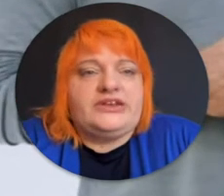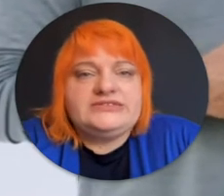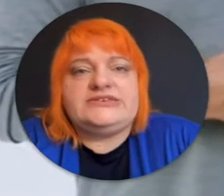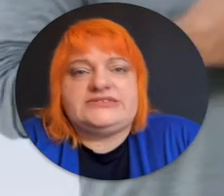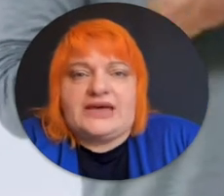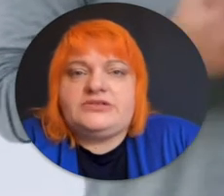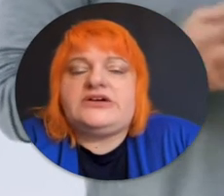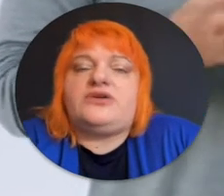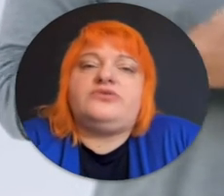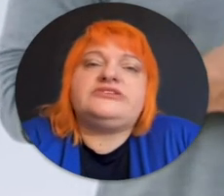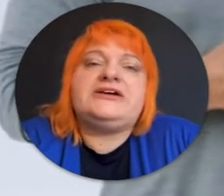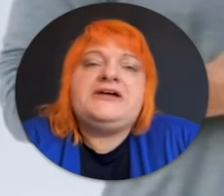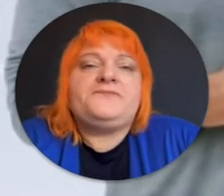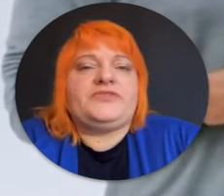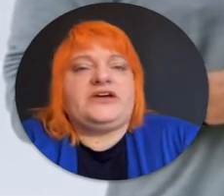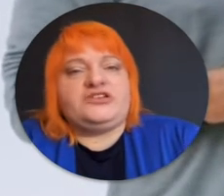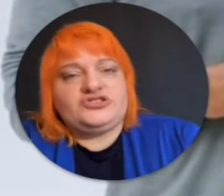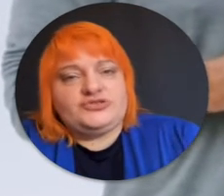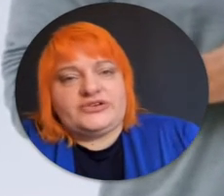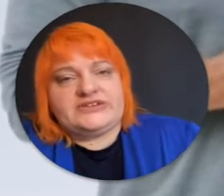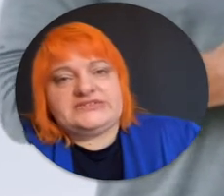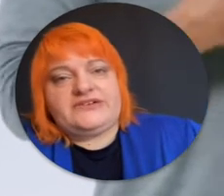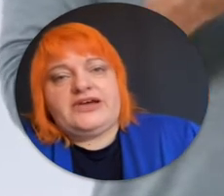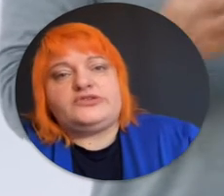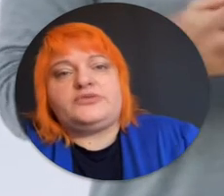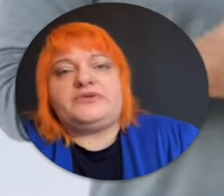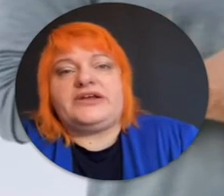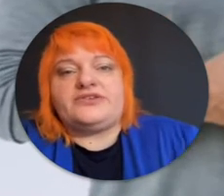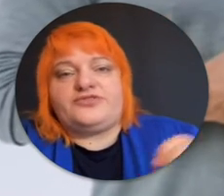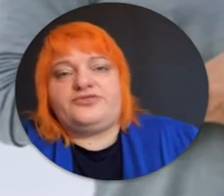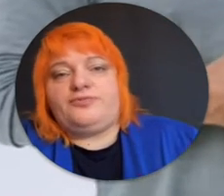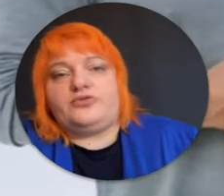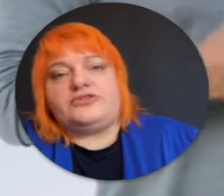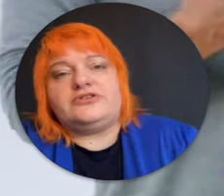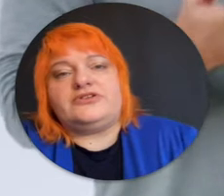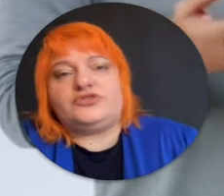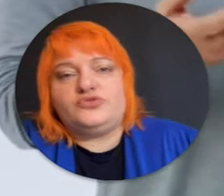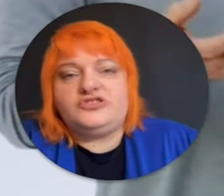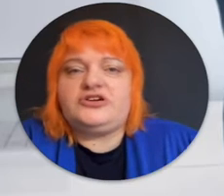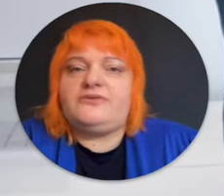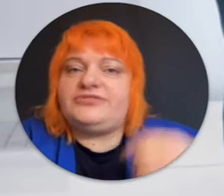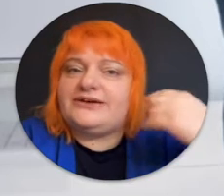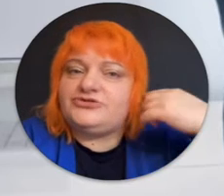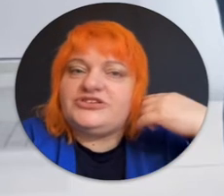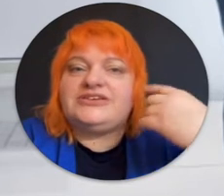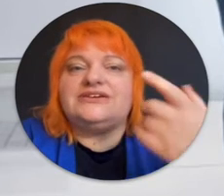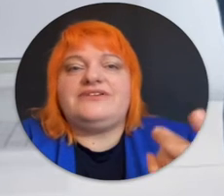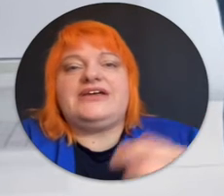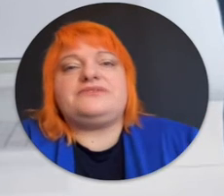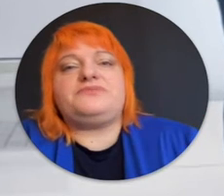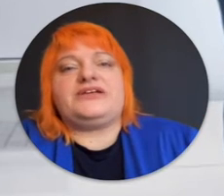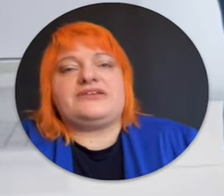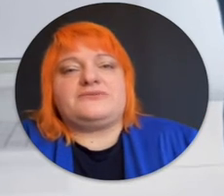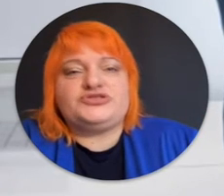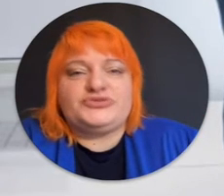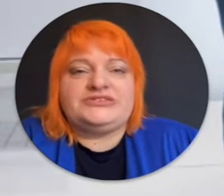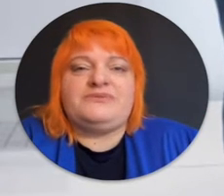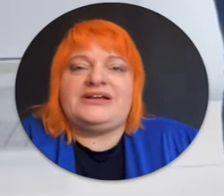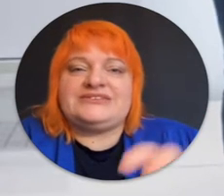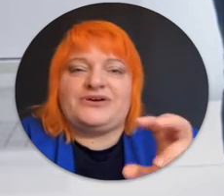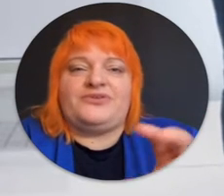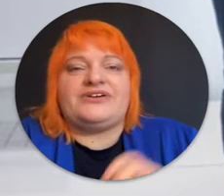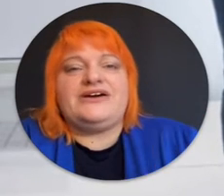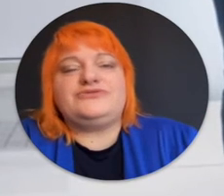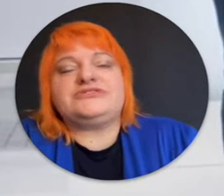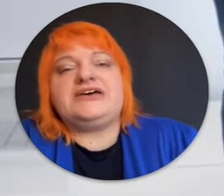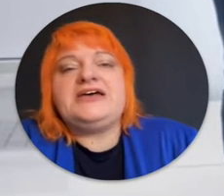выступлений, конференции, саммита какого-то. Режиссеры расставляют операторов по точкам, в наушники говорят операторам, что